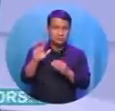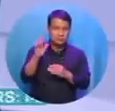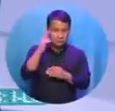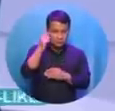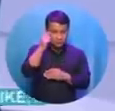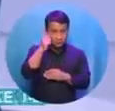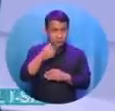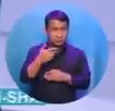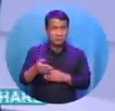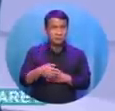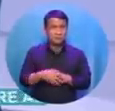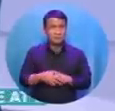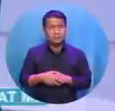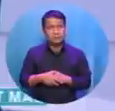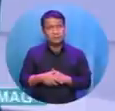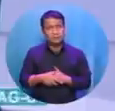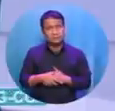Opo, ma'am. Opo, ma'am.